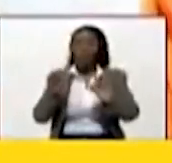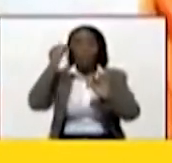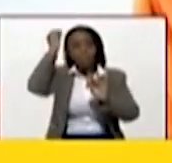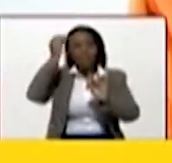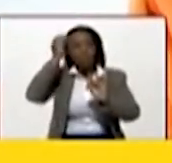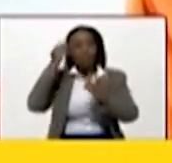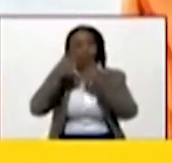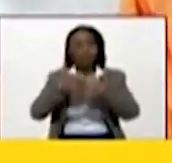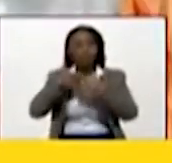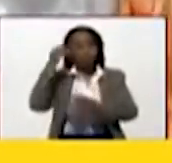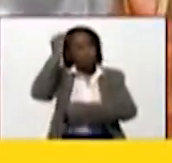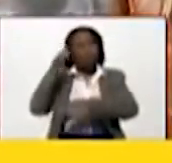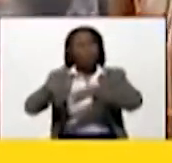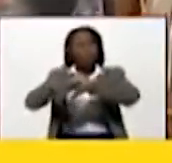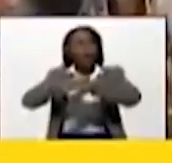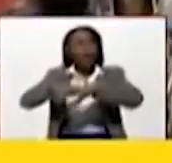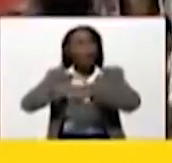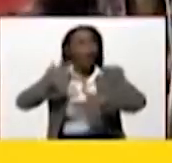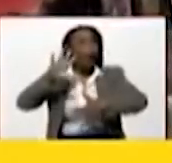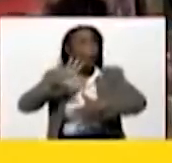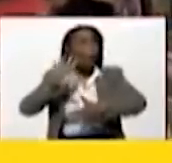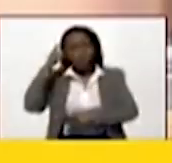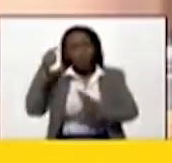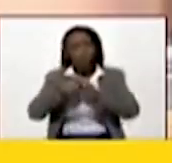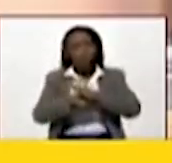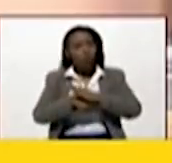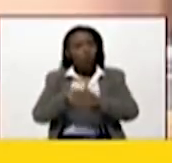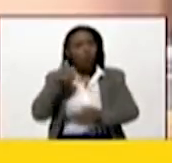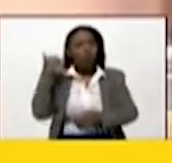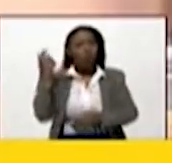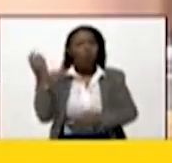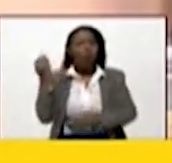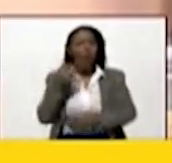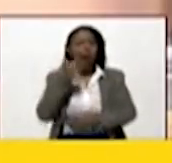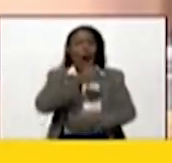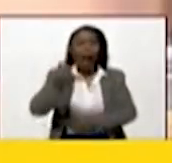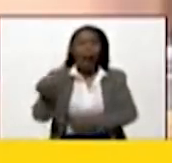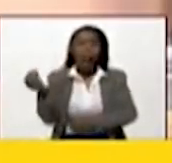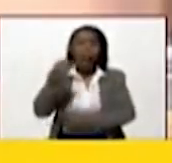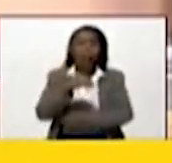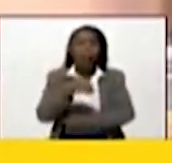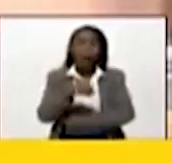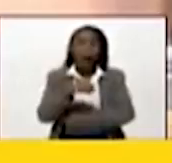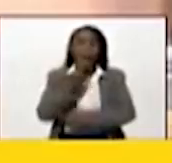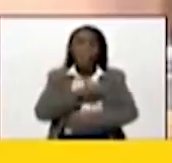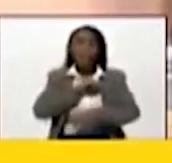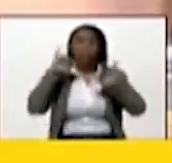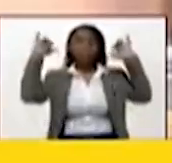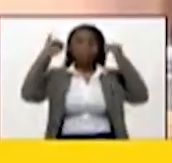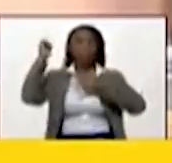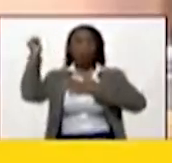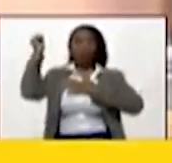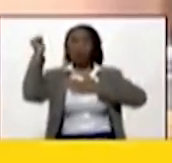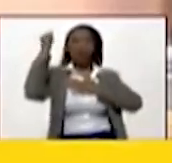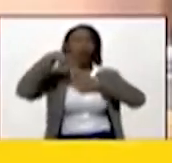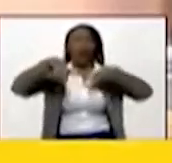Ամբողջ Ամերիկայի համար ամոթ է և վիրավորանք այն, որ Իսպանիան տոն է համարում հոկտեմբերի 12-ը, հայտարարել է Մադուրոն,